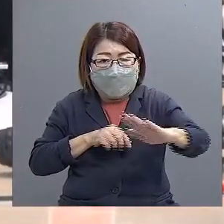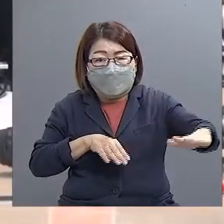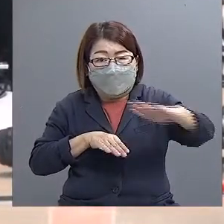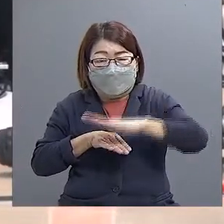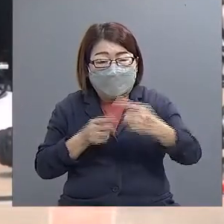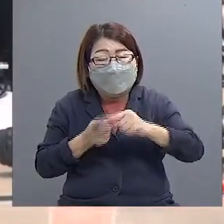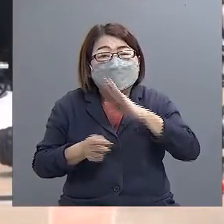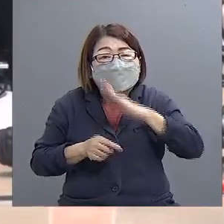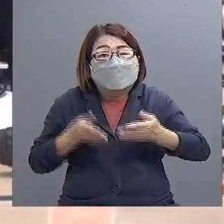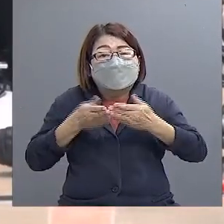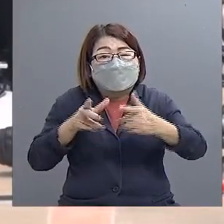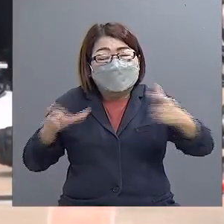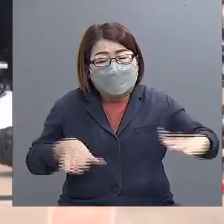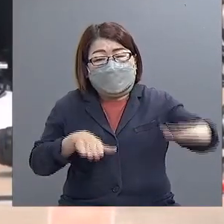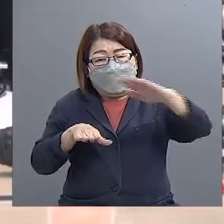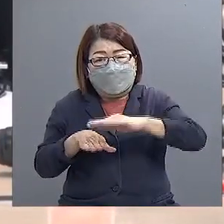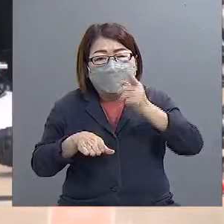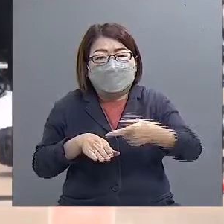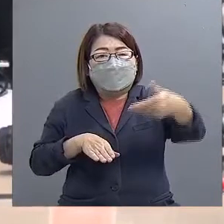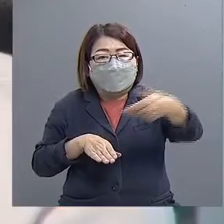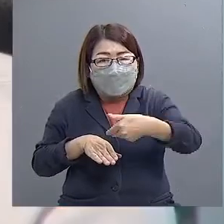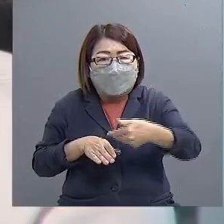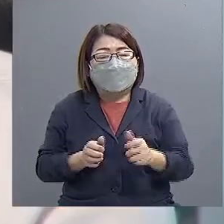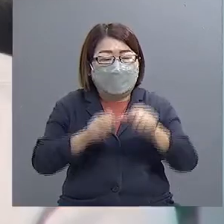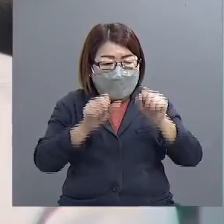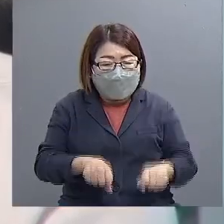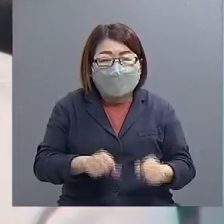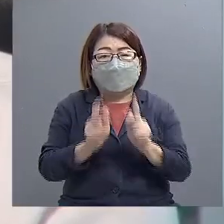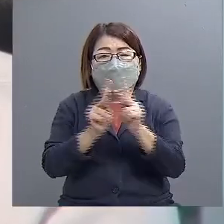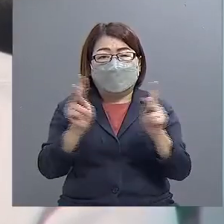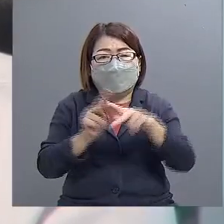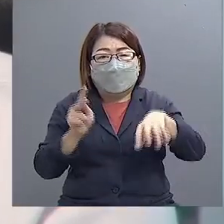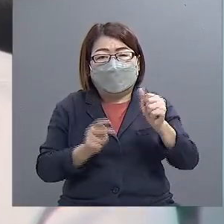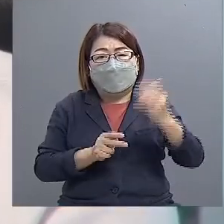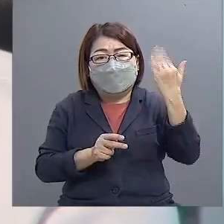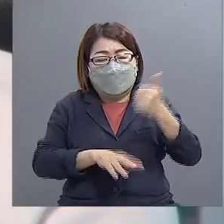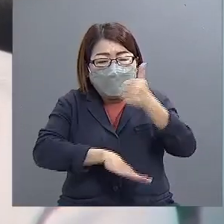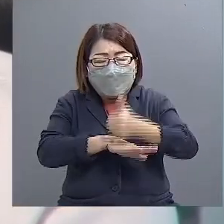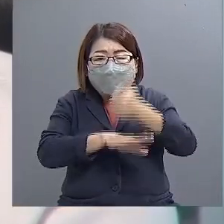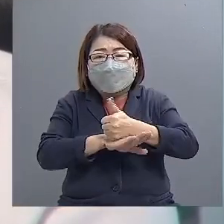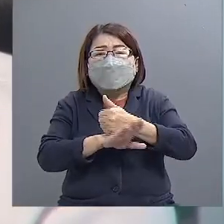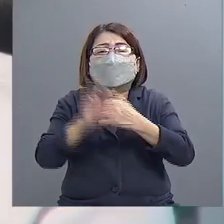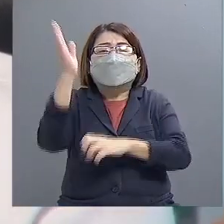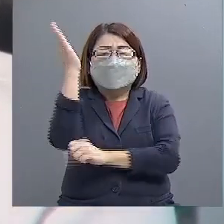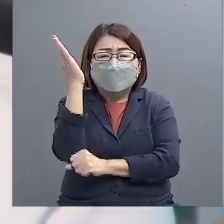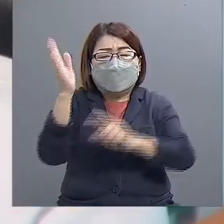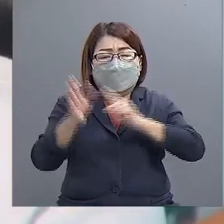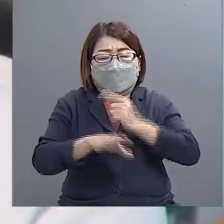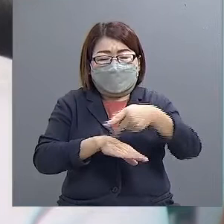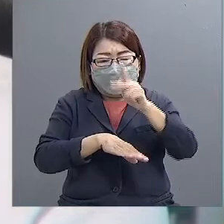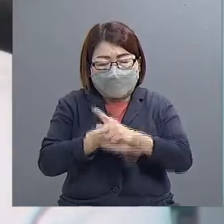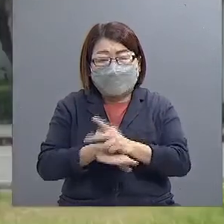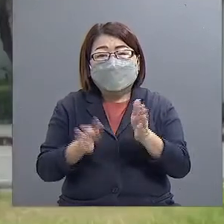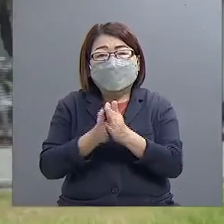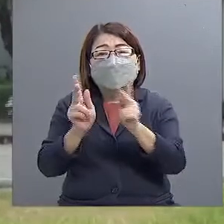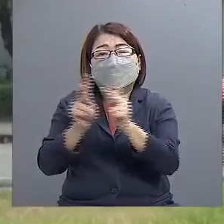คณะอนุกรรมการเมืองเก่าสงขลาที่มีผู้ว่าราชการจังหวัดสงขลาเป็นประธานแล้วก็ยังมีคณะกรรมการชุดใหญ่ที่มีนายก